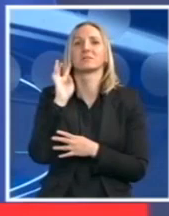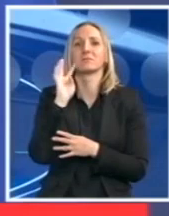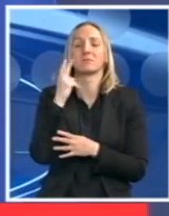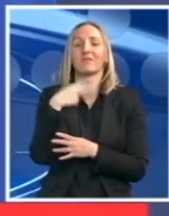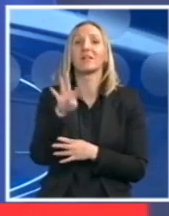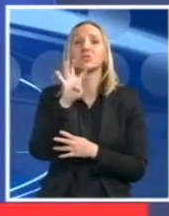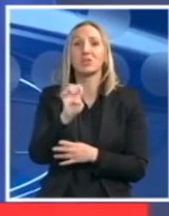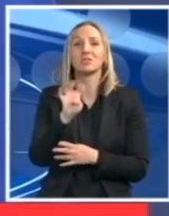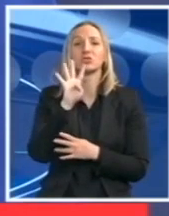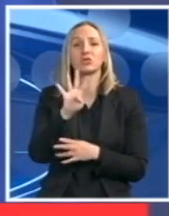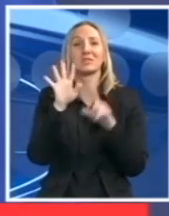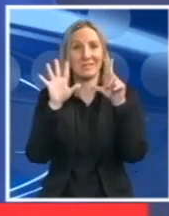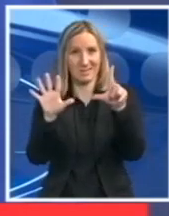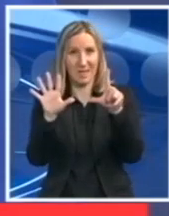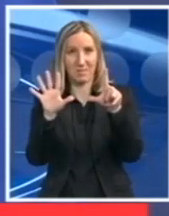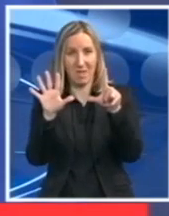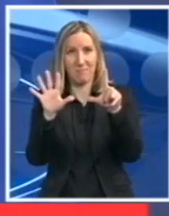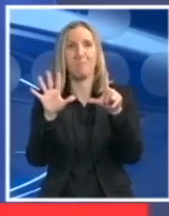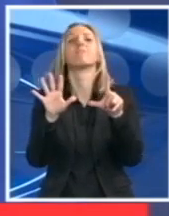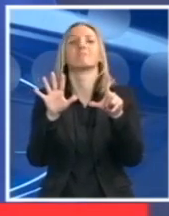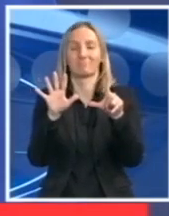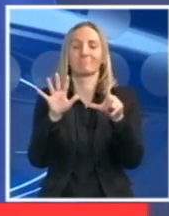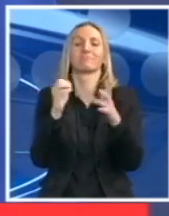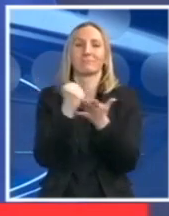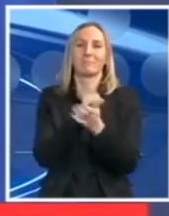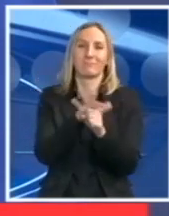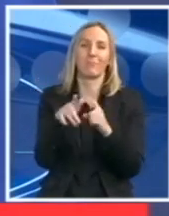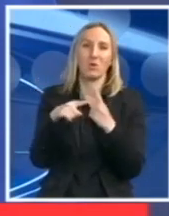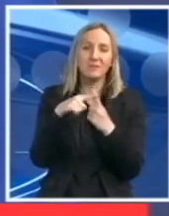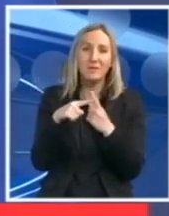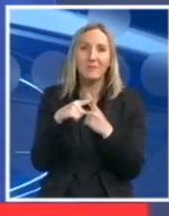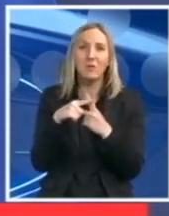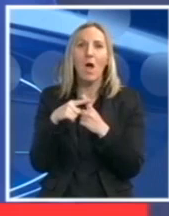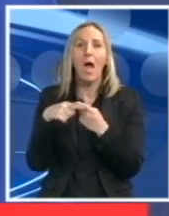2447 slučajeva bolesti COVID-19, a hospitalizovano je